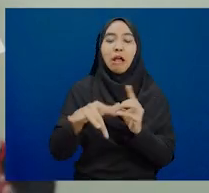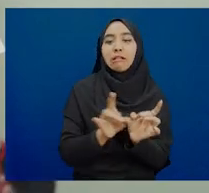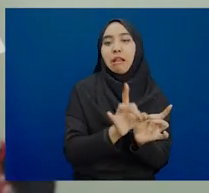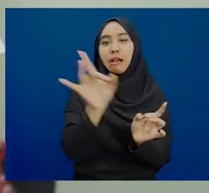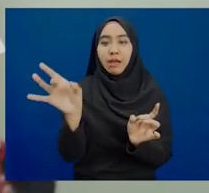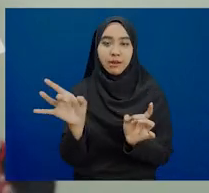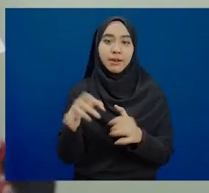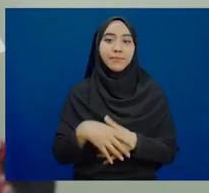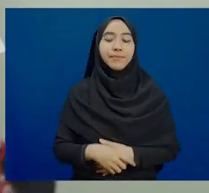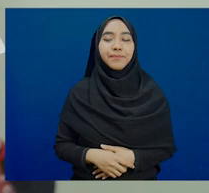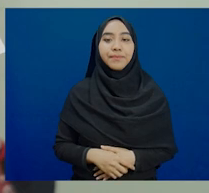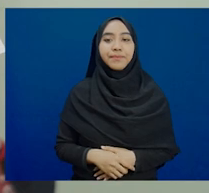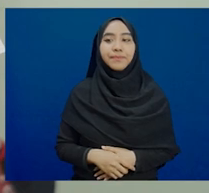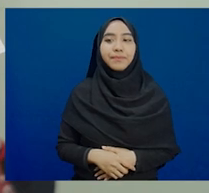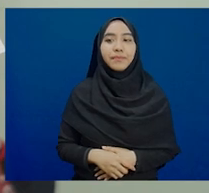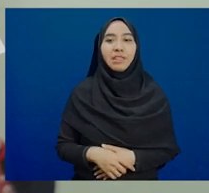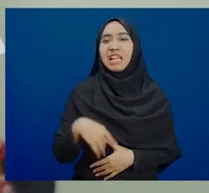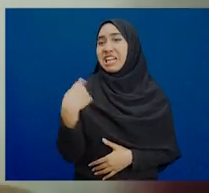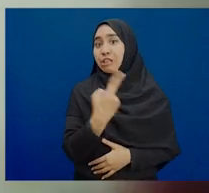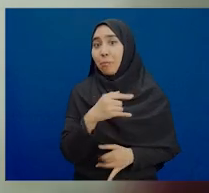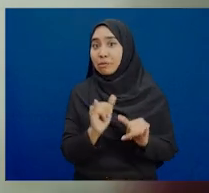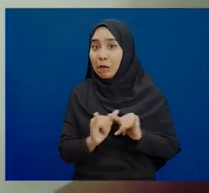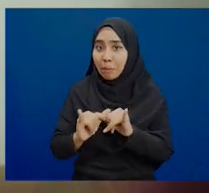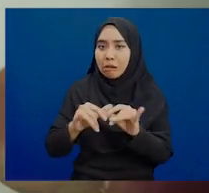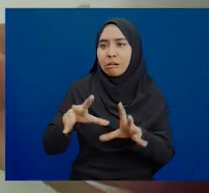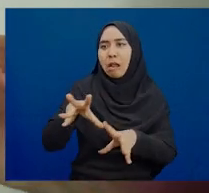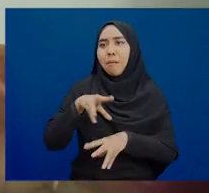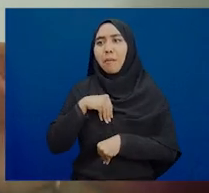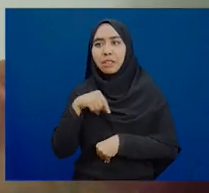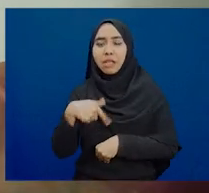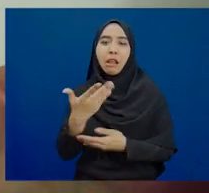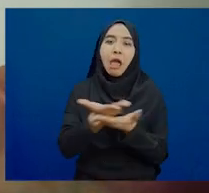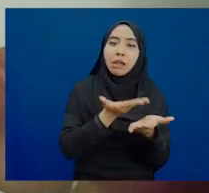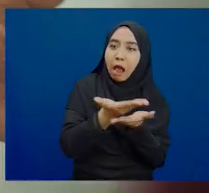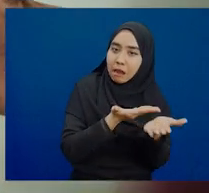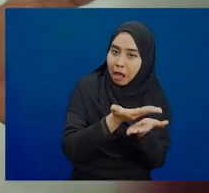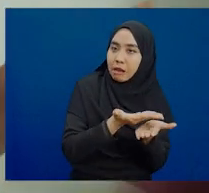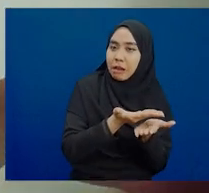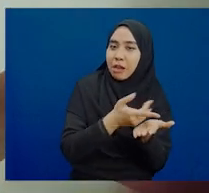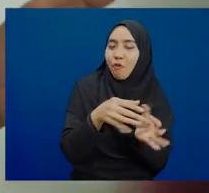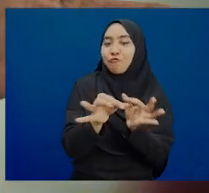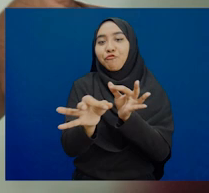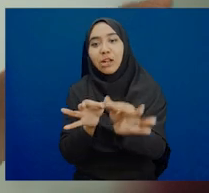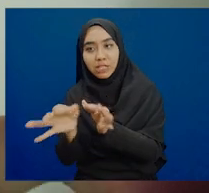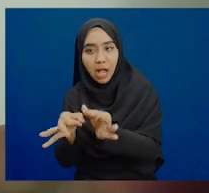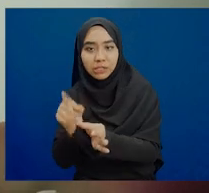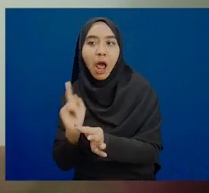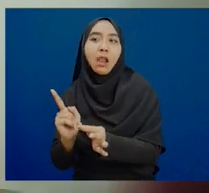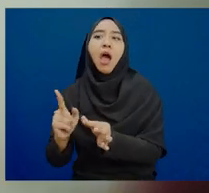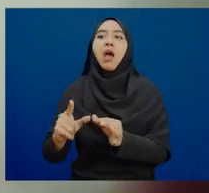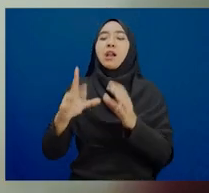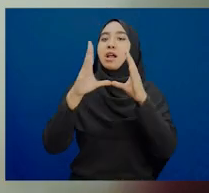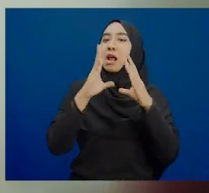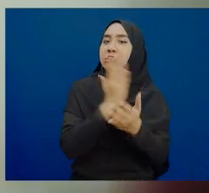warga masyarakat yang lainnya. Kita harus memberikan pelayanan sarana prasarana